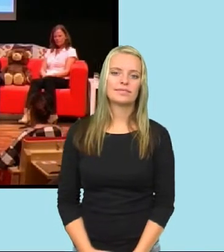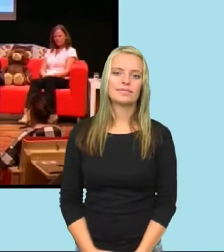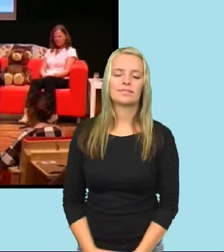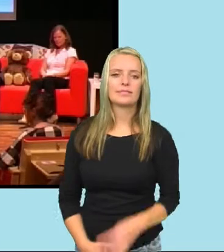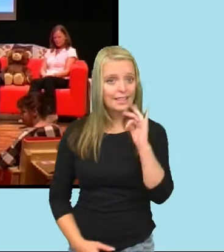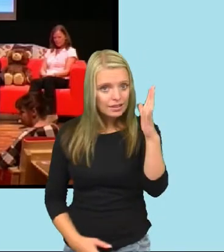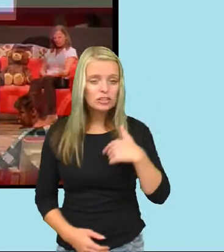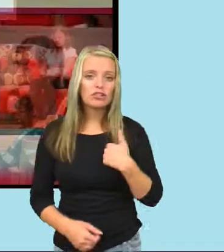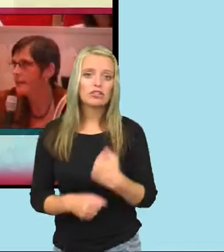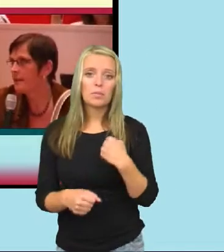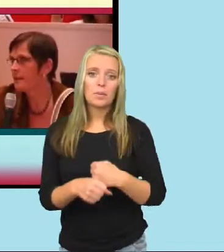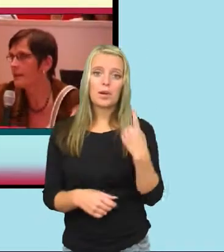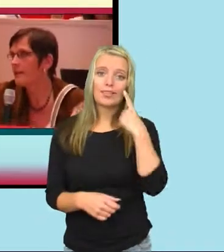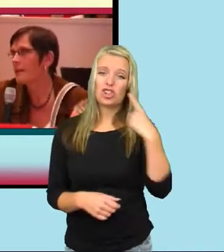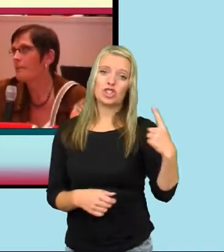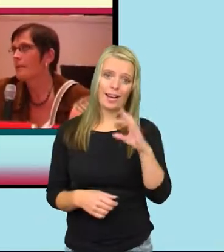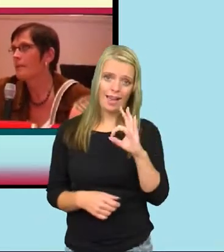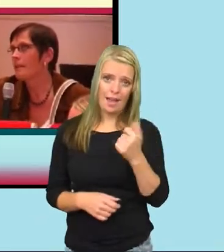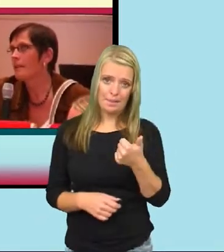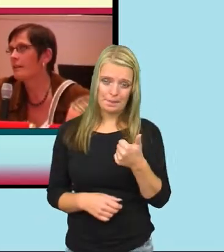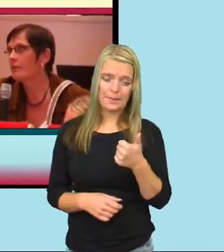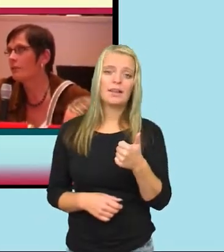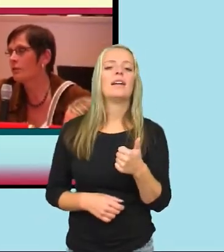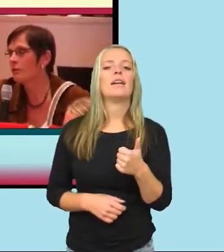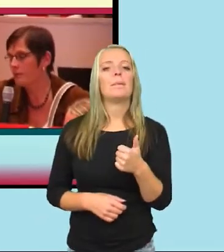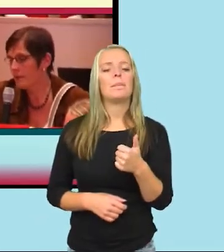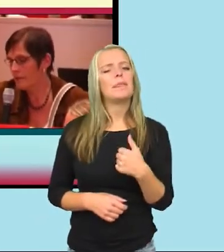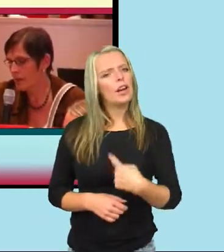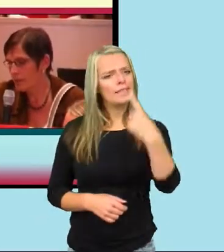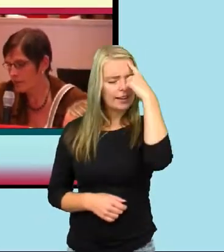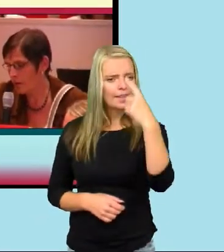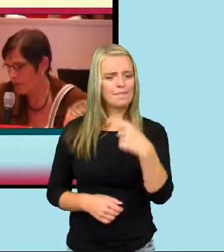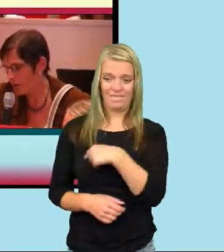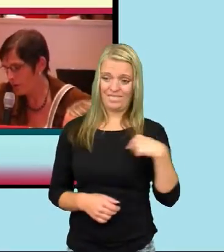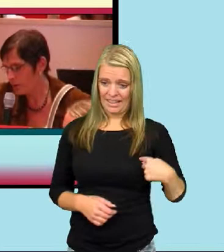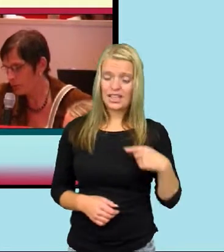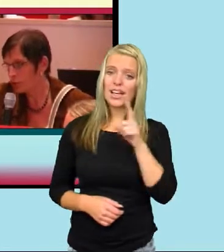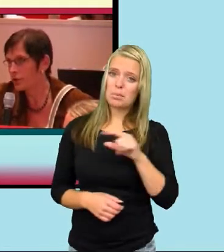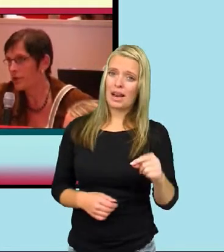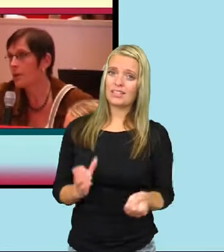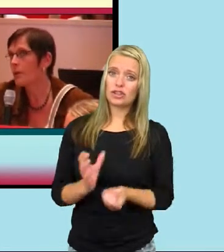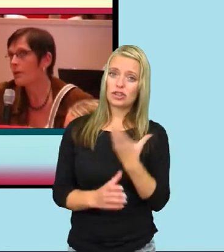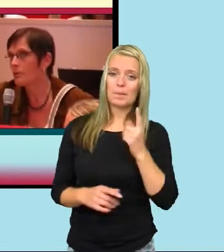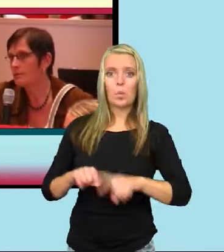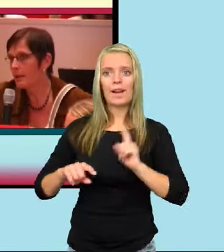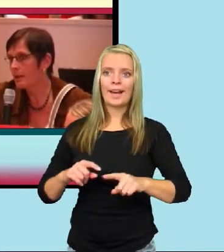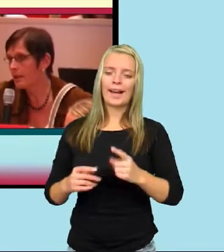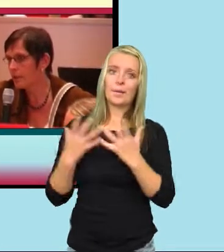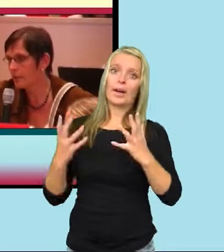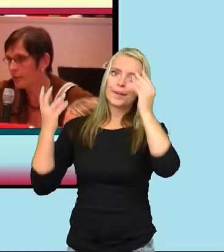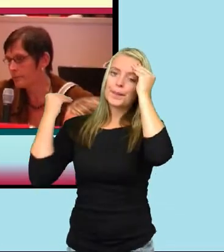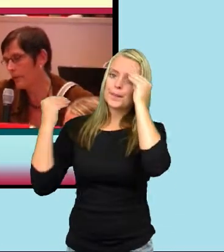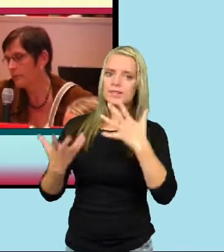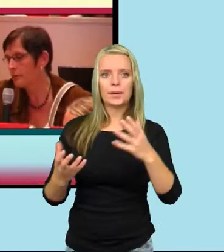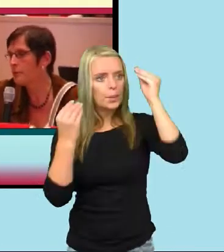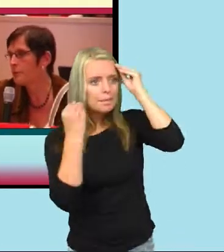Hejsan, jag jobbar på en hörselhabiliteringen. Men jag tycker att vi ibland skapar mycket kurser,